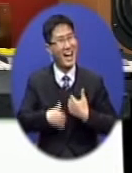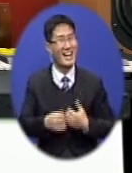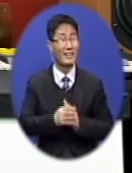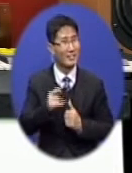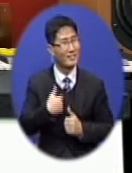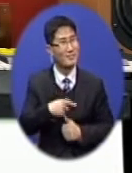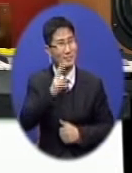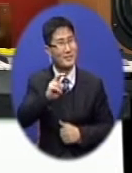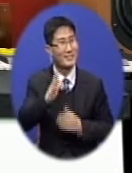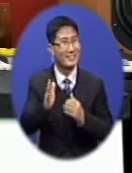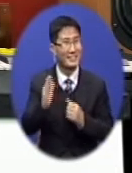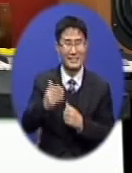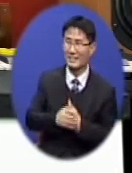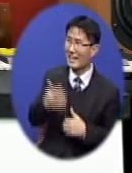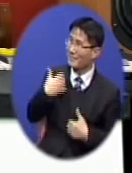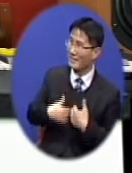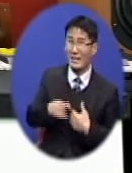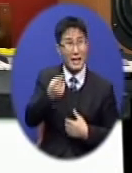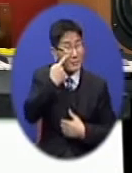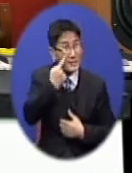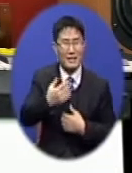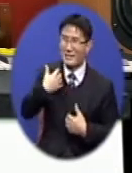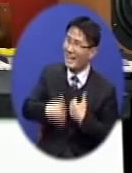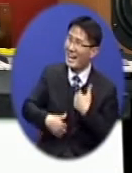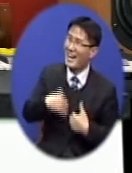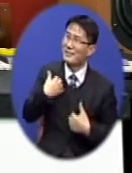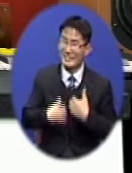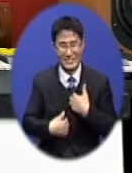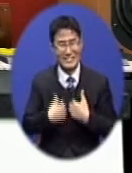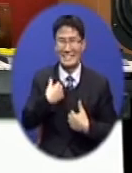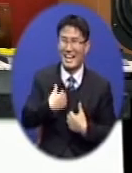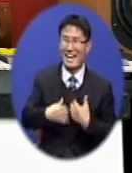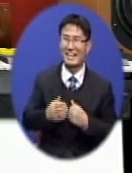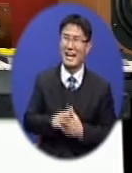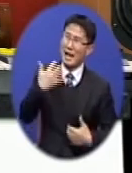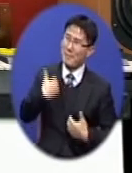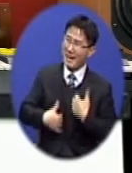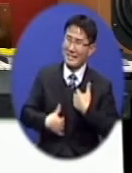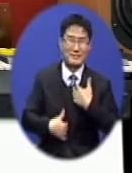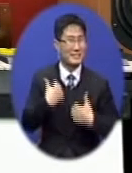반갑습니다. 그렇게 부르시면 돼요. 시작. 네. 해보세요. 시작. 반갑습니다.